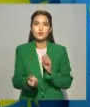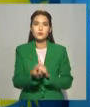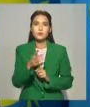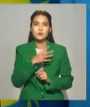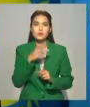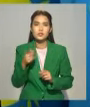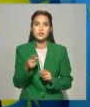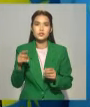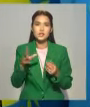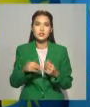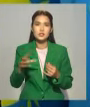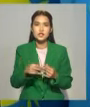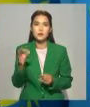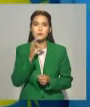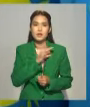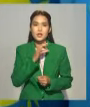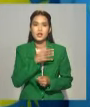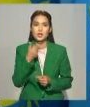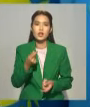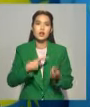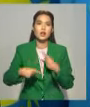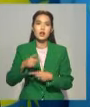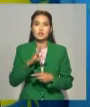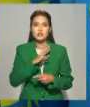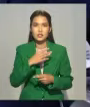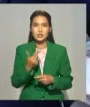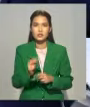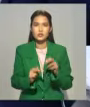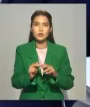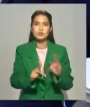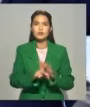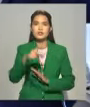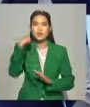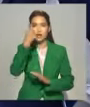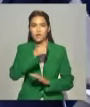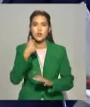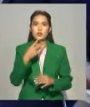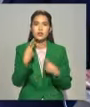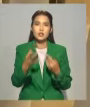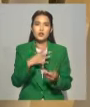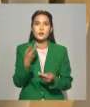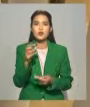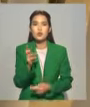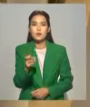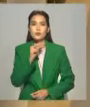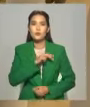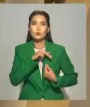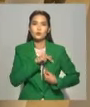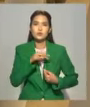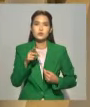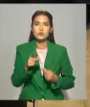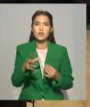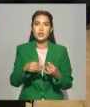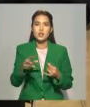гектаров неиспользуемых земель. План выполнен на 100%. С начала года возвращено 61,3 тысячи гектаров земли.